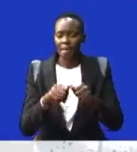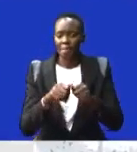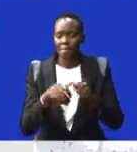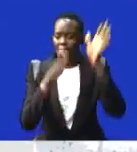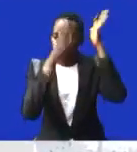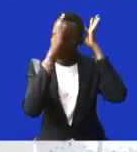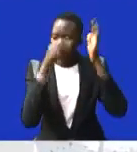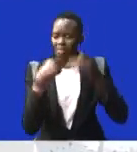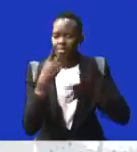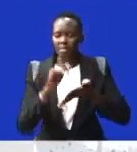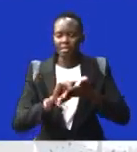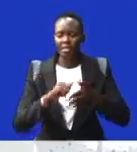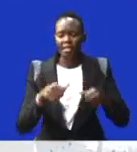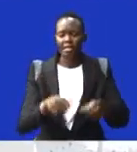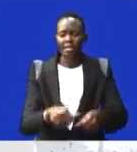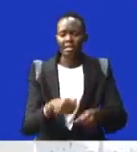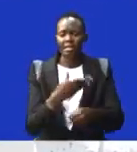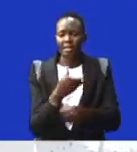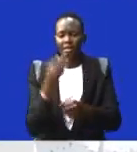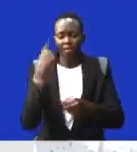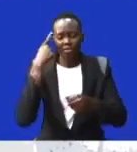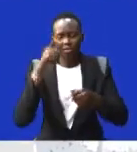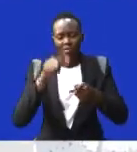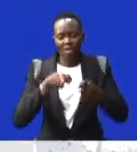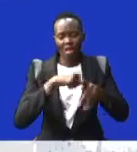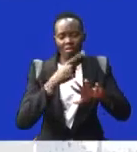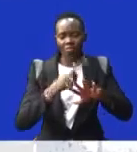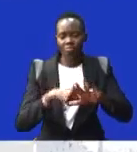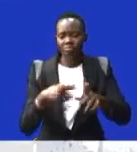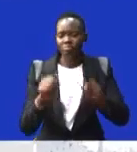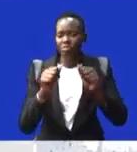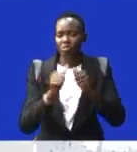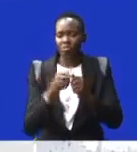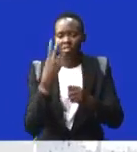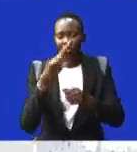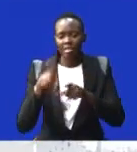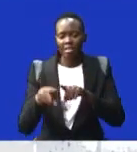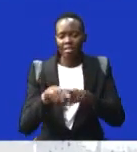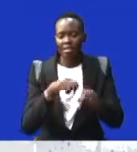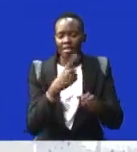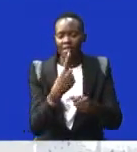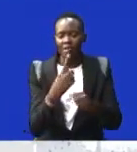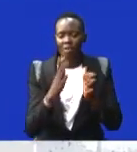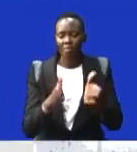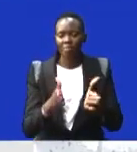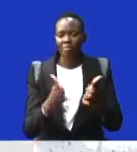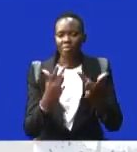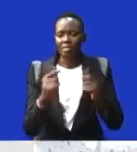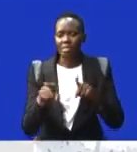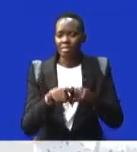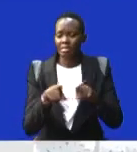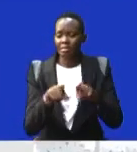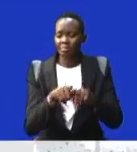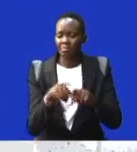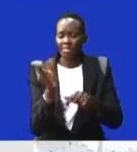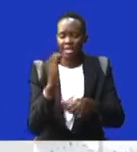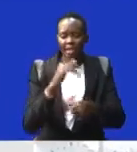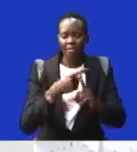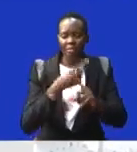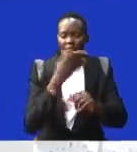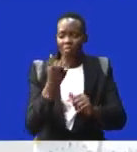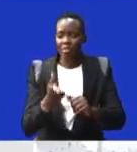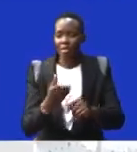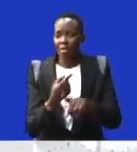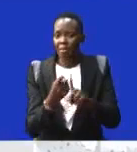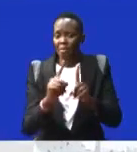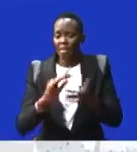kuom thuolo malach kendo jodak ba Obunga onego negi kaka achiel kuomgi. Sisi pia tunatoka Obunga, na watu wengine wanasema